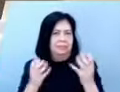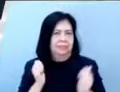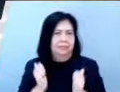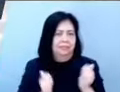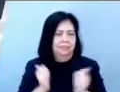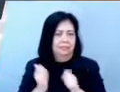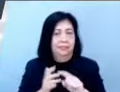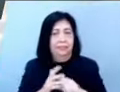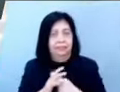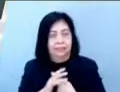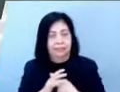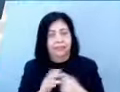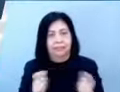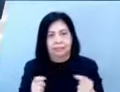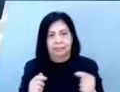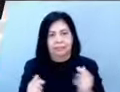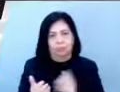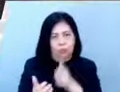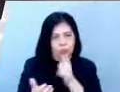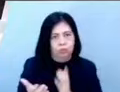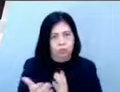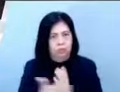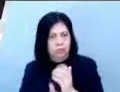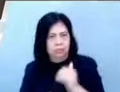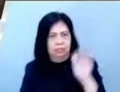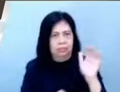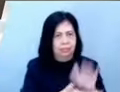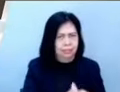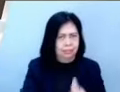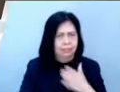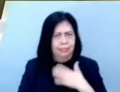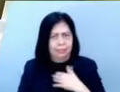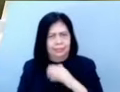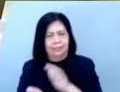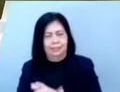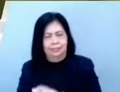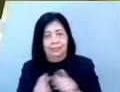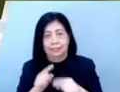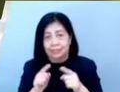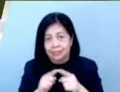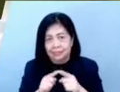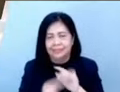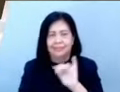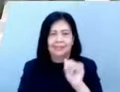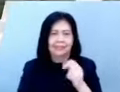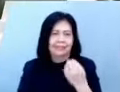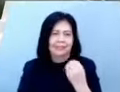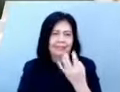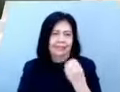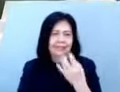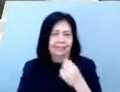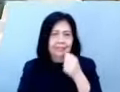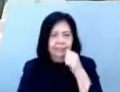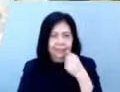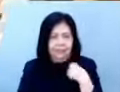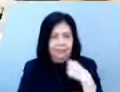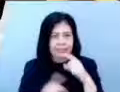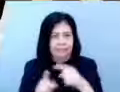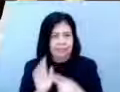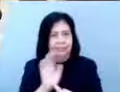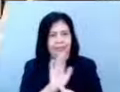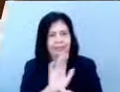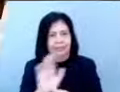ng karapatan sa asawa ng asawa ko sa January 15. Sa MediaCon kahapon, present ang mga bida at iba pang